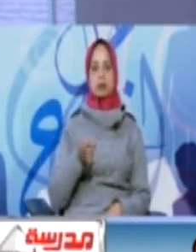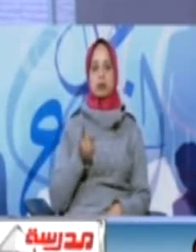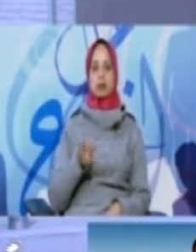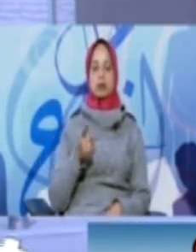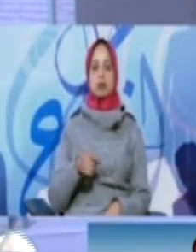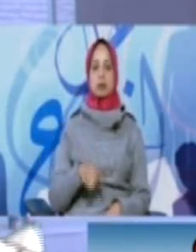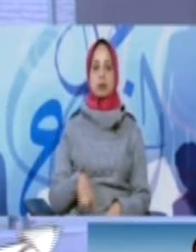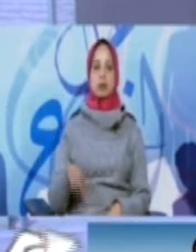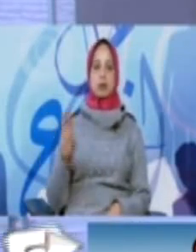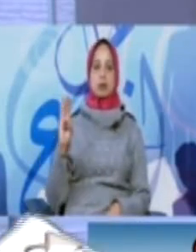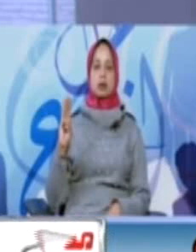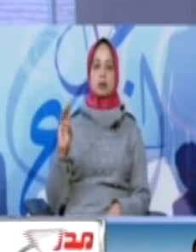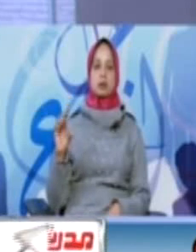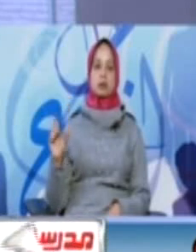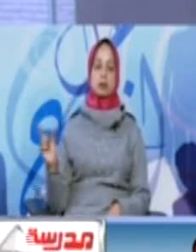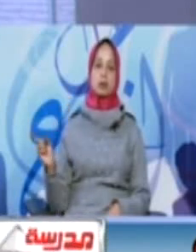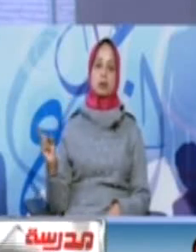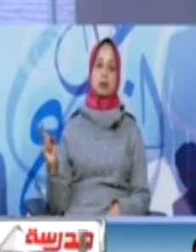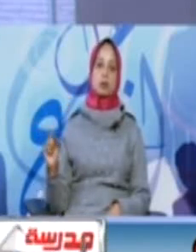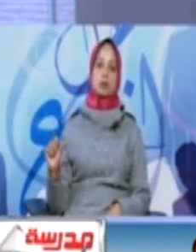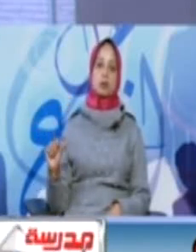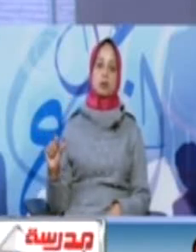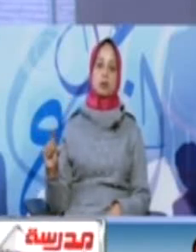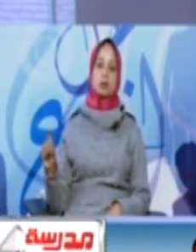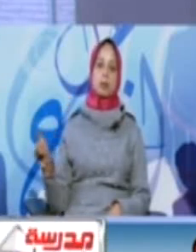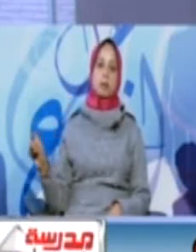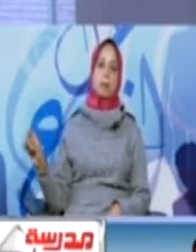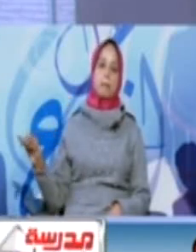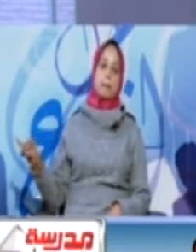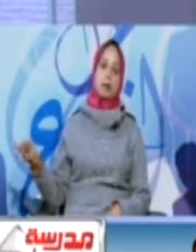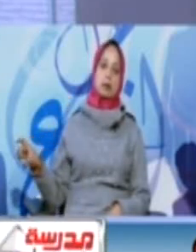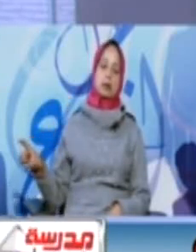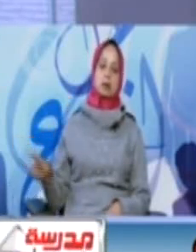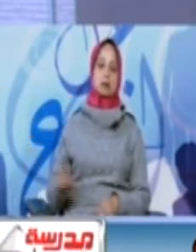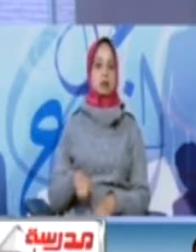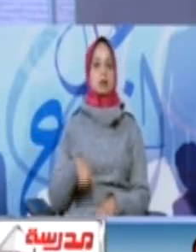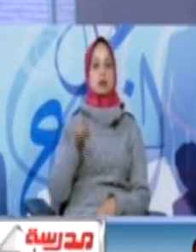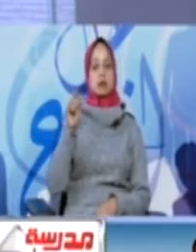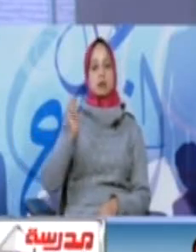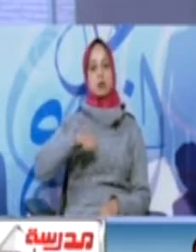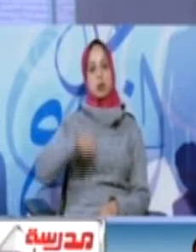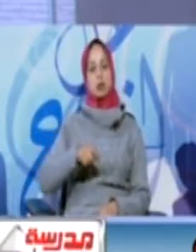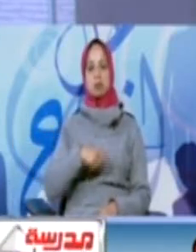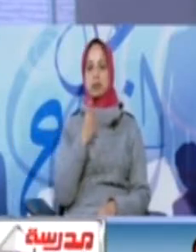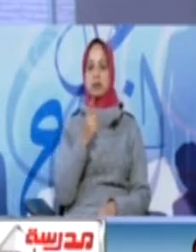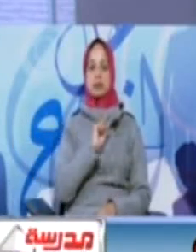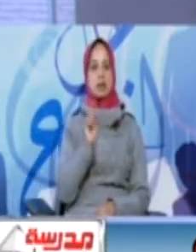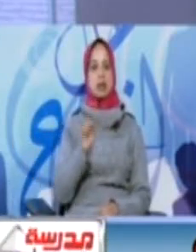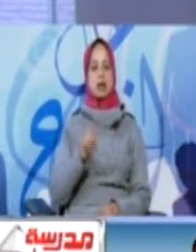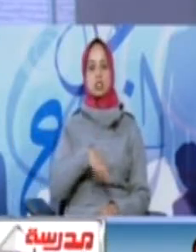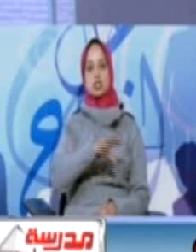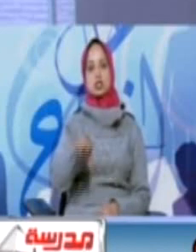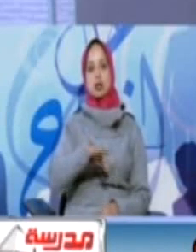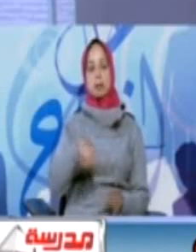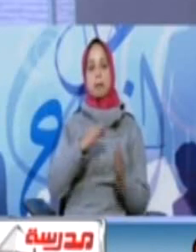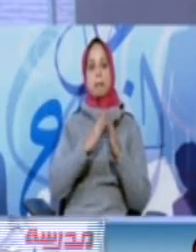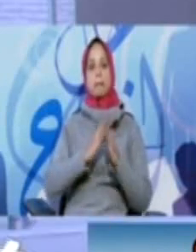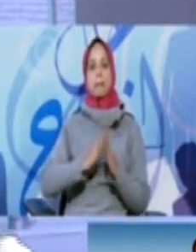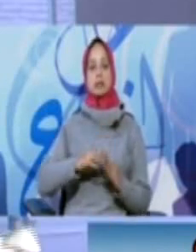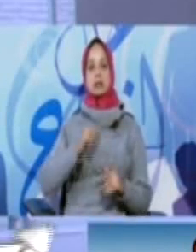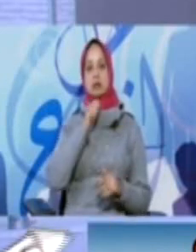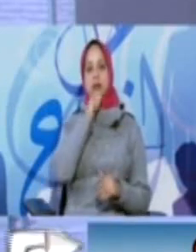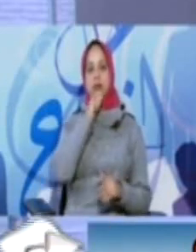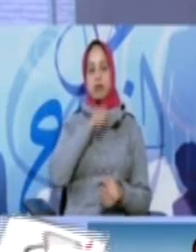الكفاية للحكم الايه؟ الذاتي. مما ادى الوقت كده الشعب المصري مش هيلاقي حد يقف جنبه، فرنسا اتخلت عننا